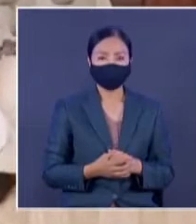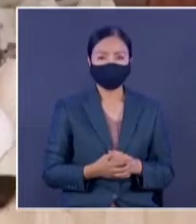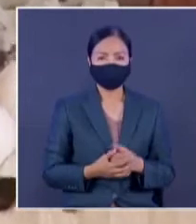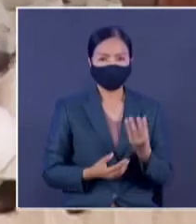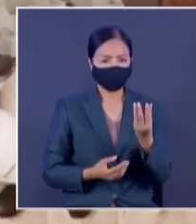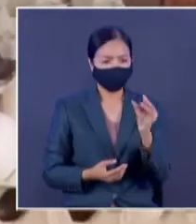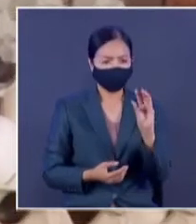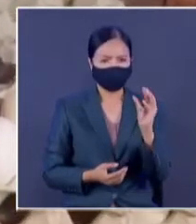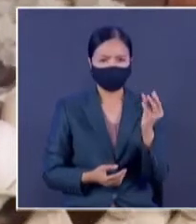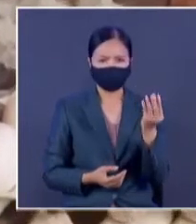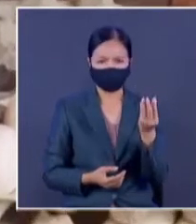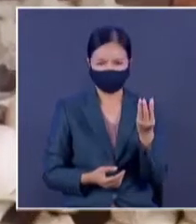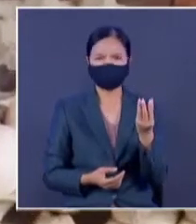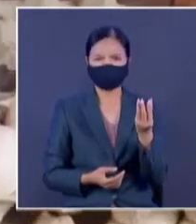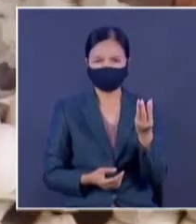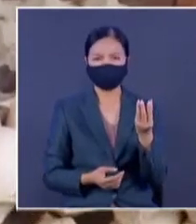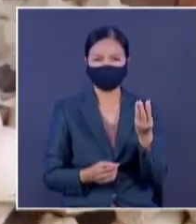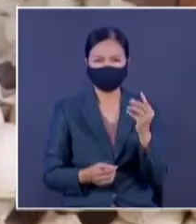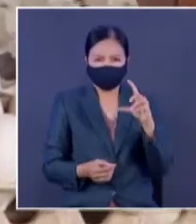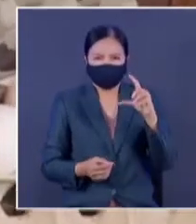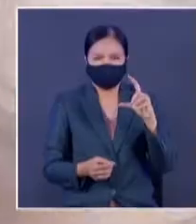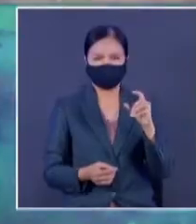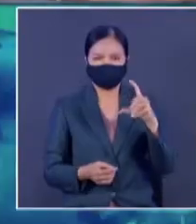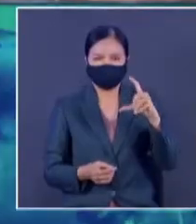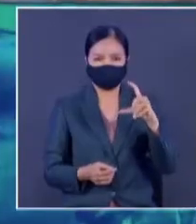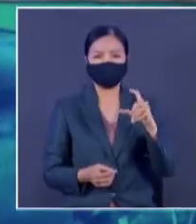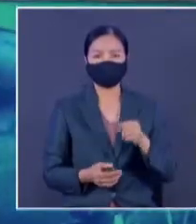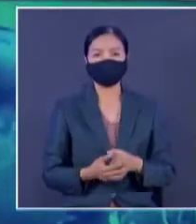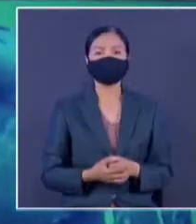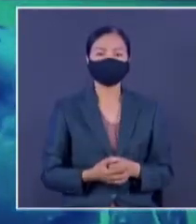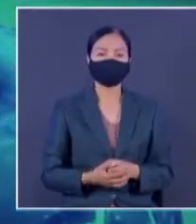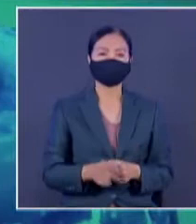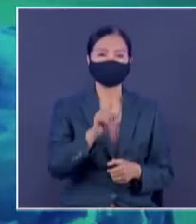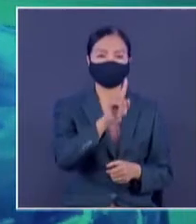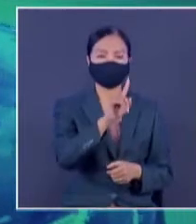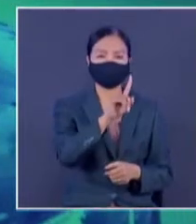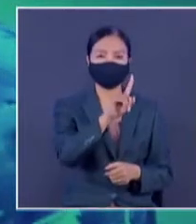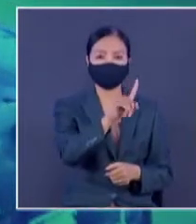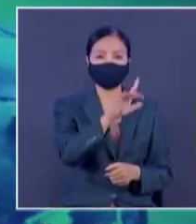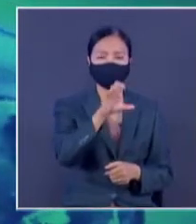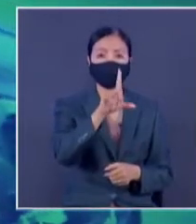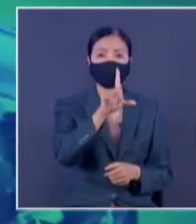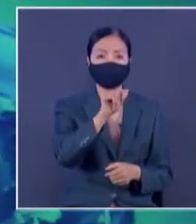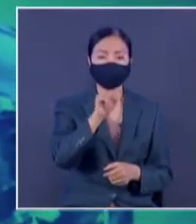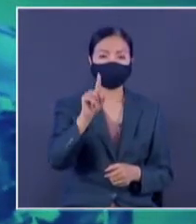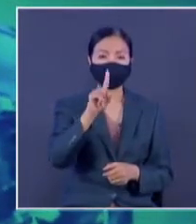ไข่เป็ดของเขาว่ามันใหญ่กว่าปกติมากอุดหนุนกันได้นะคะ 120-140เนี่ยคือไข่ไก่เบ